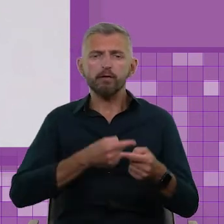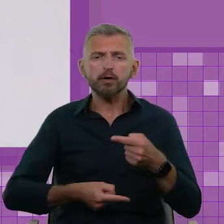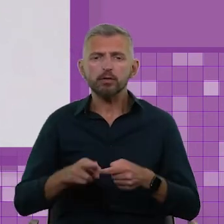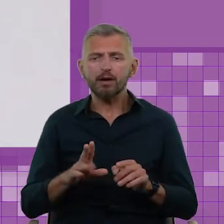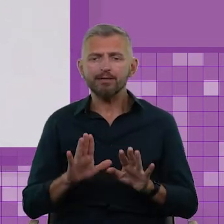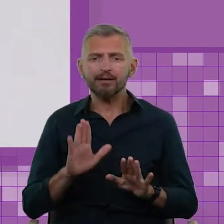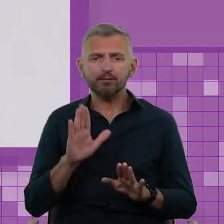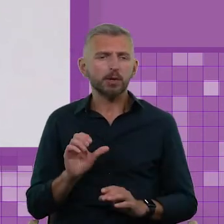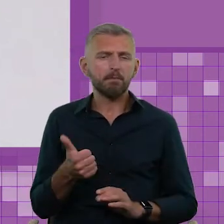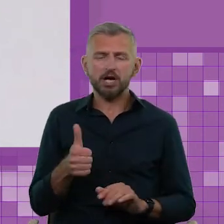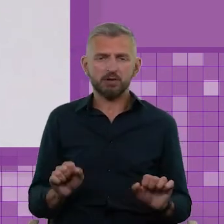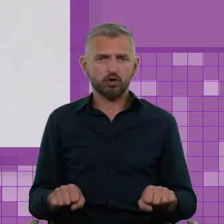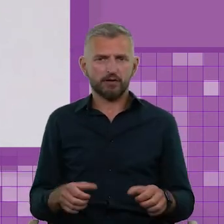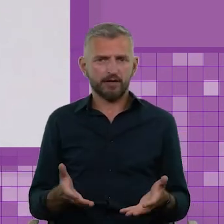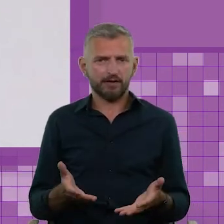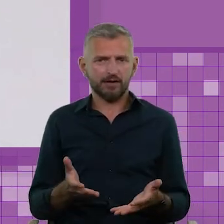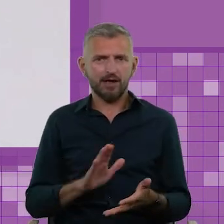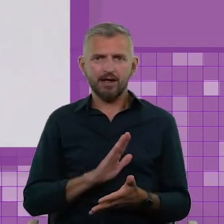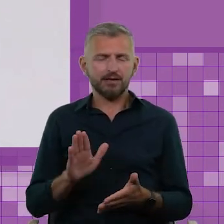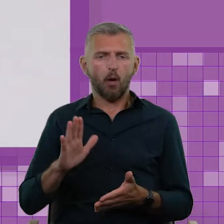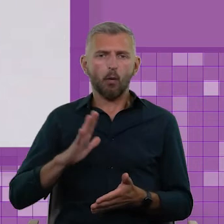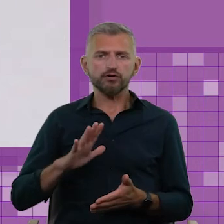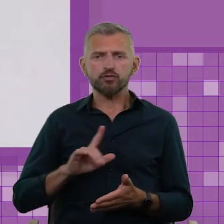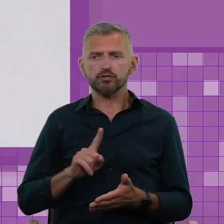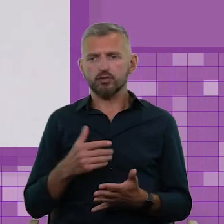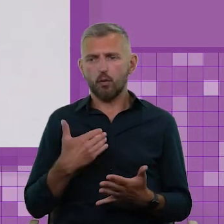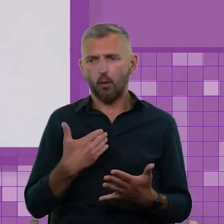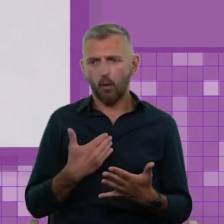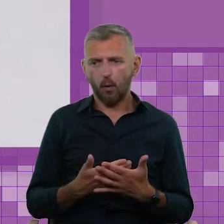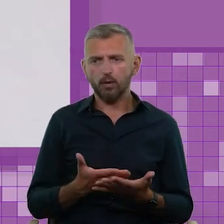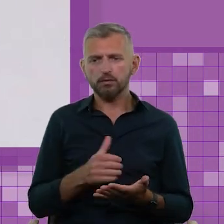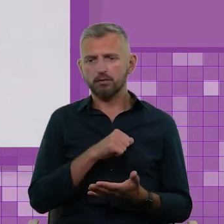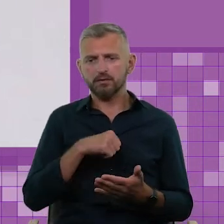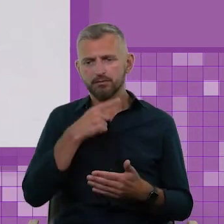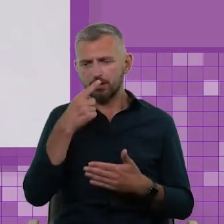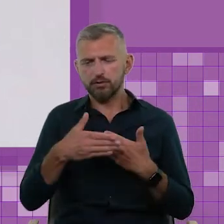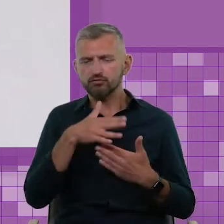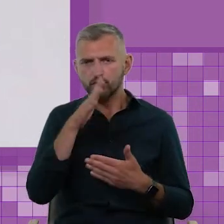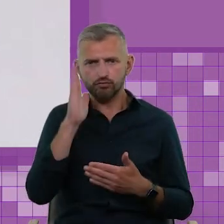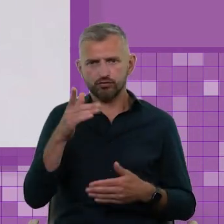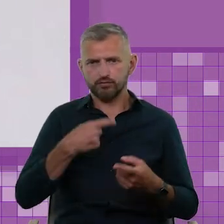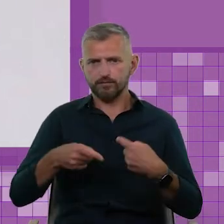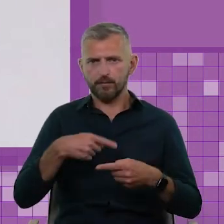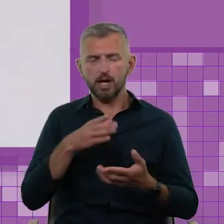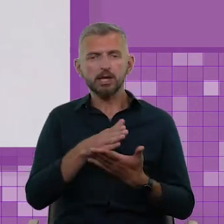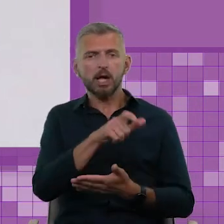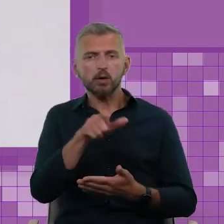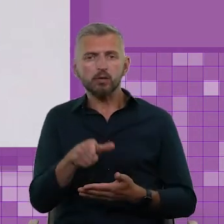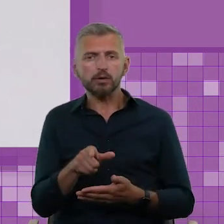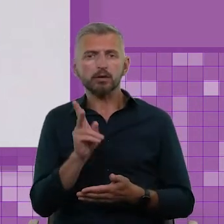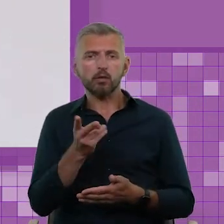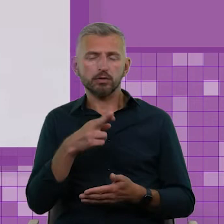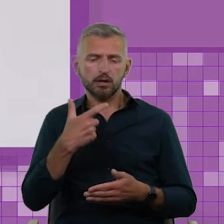тільки буде перша можливість. Так? Тобто вони очікують, що от саме найближчим часом вони повернуться. Є люди, які для